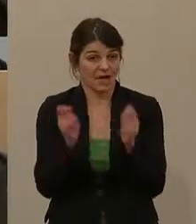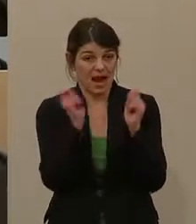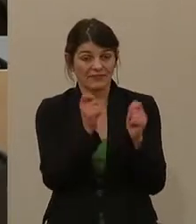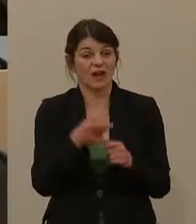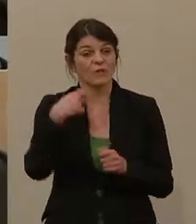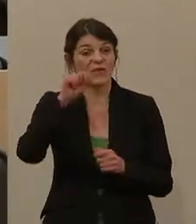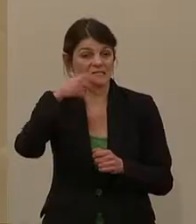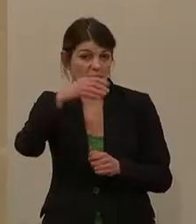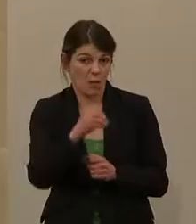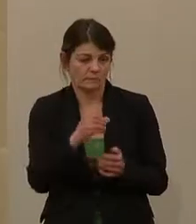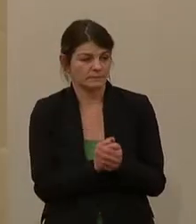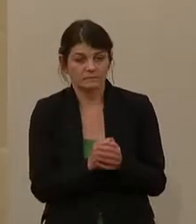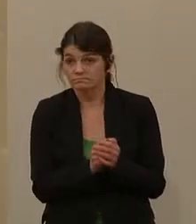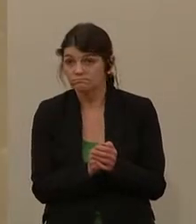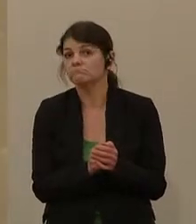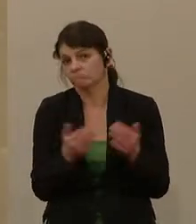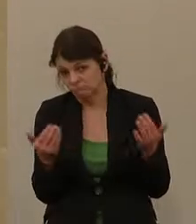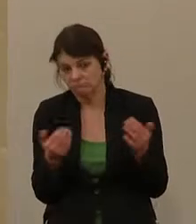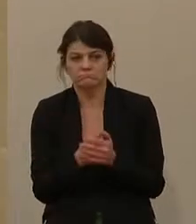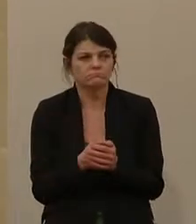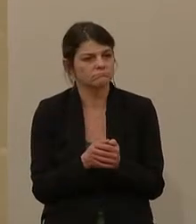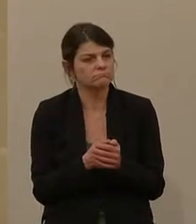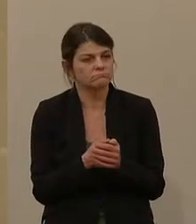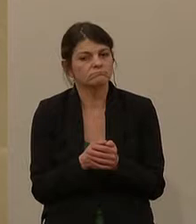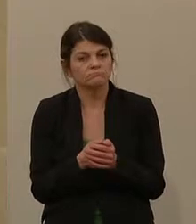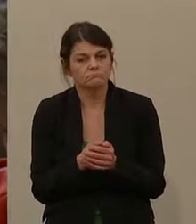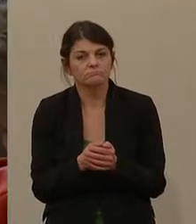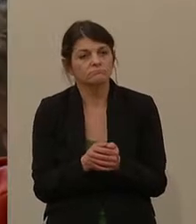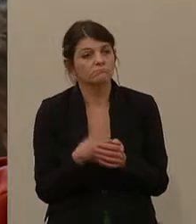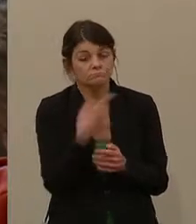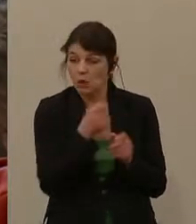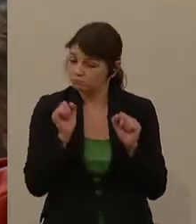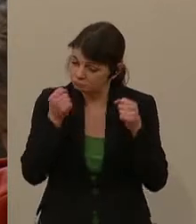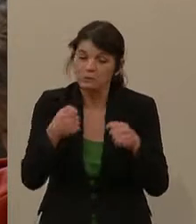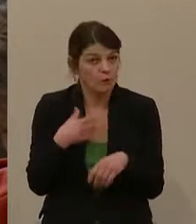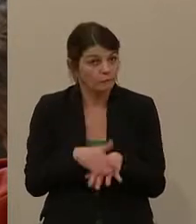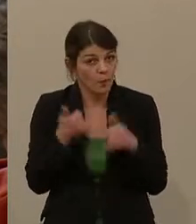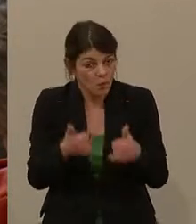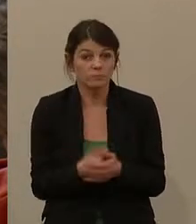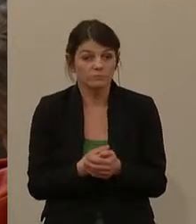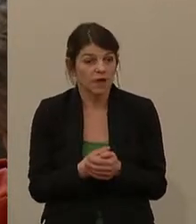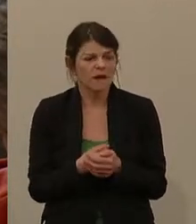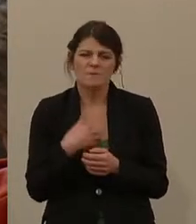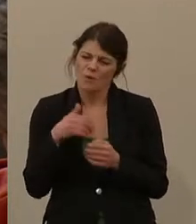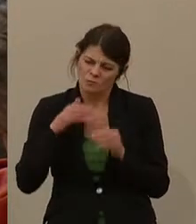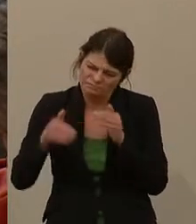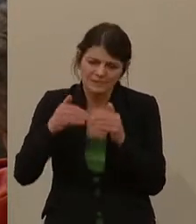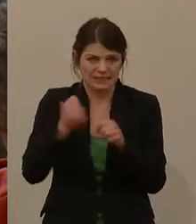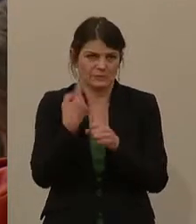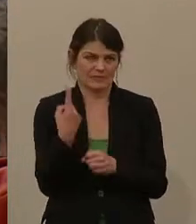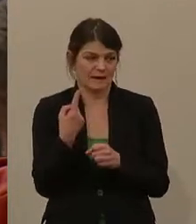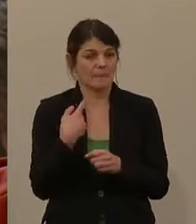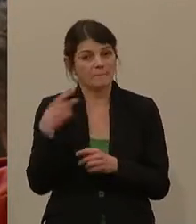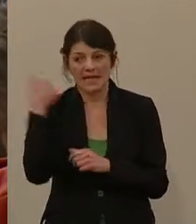Zum Antrag der SPÖ. Also grundsätzlich, wir begrüßen die Initiative, aber es gibt schon ein paar Anmerkungen. Ich habe den Antrag